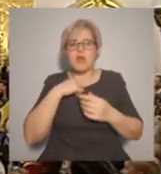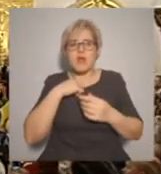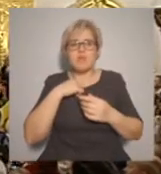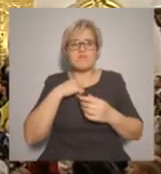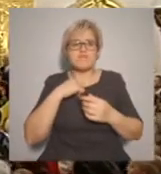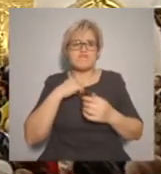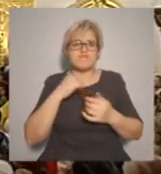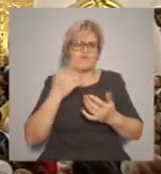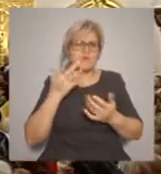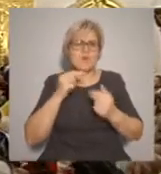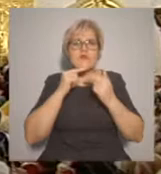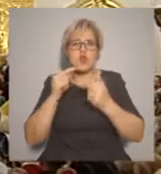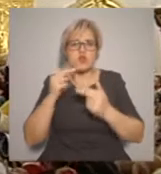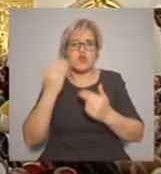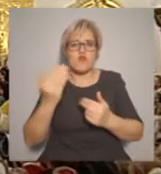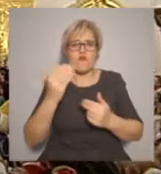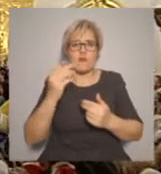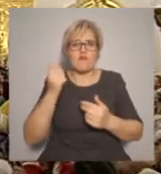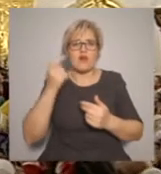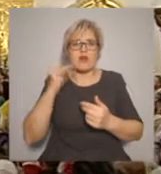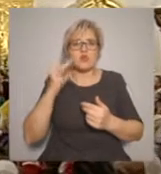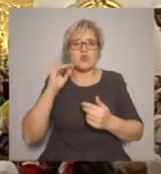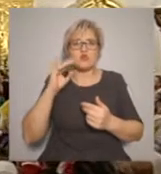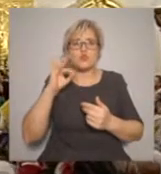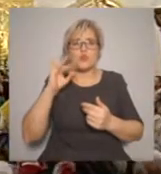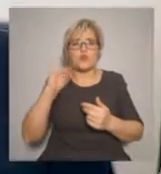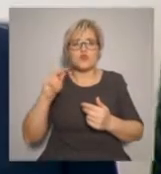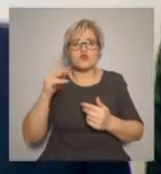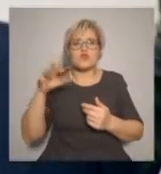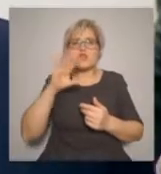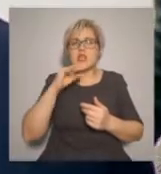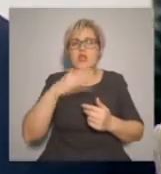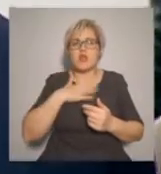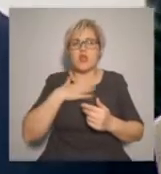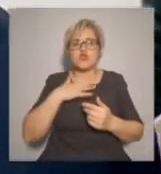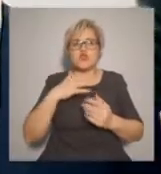Исуфович, и всей вашей команде глубокую благодарность.